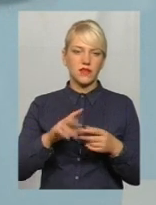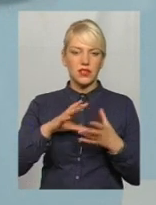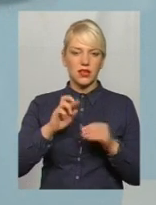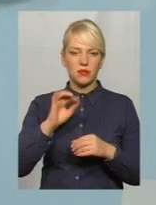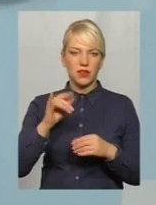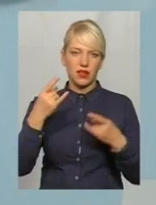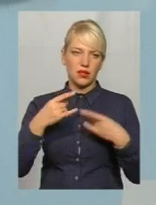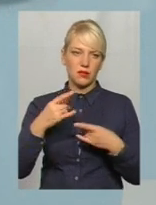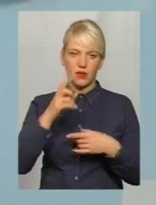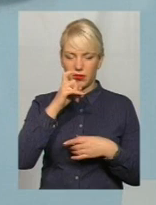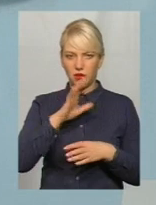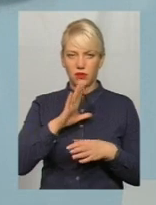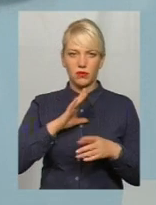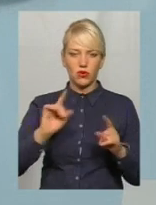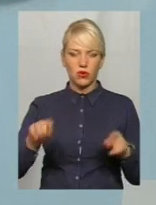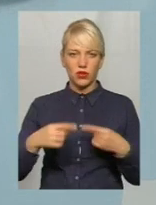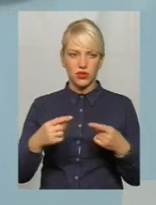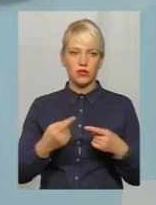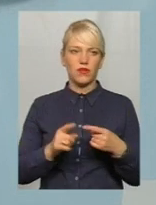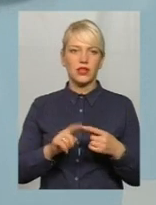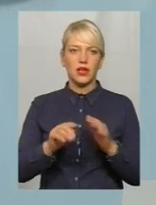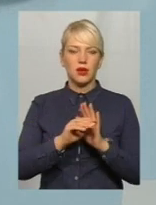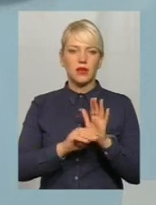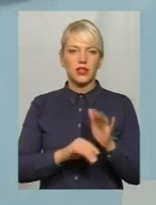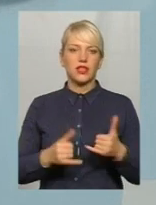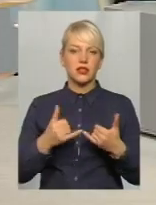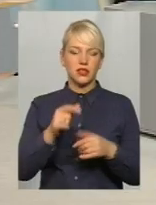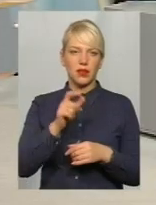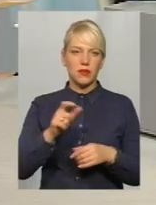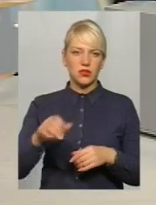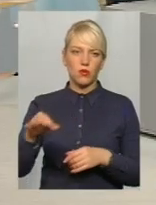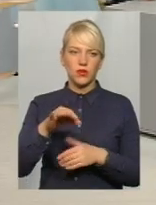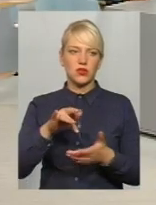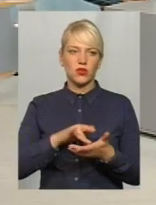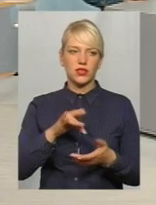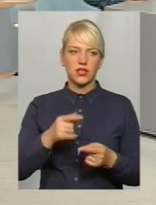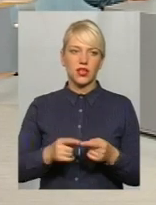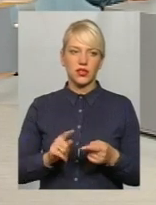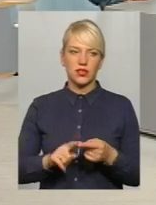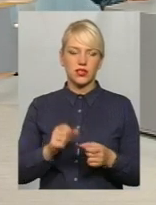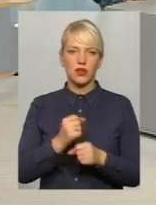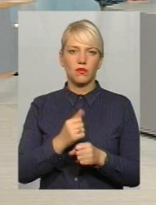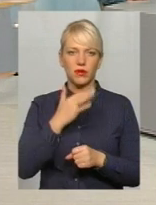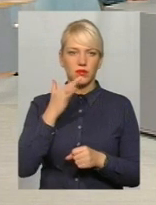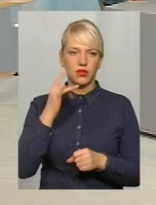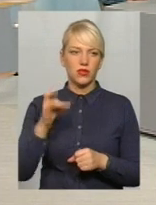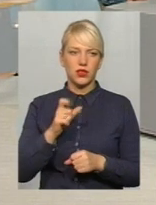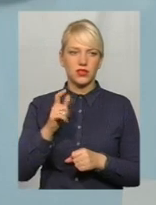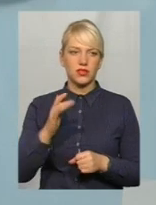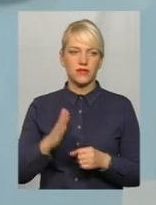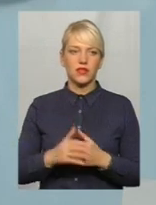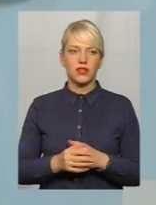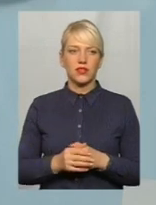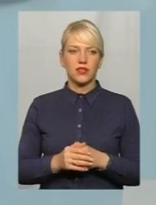телебаченні було б непогано організувати саме передачу для мешканців обласного центру в контексті організації. Власне, ми робили неодноразово такі ефіри,